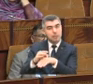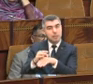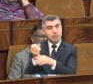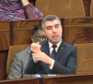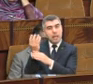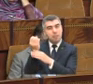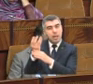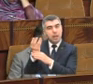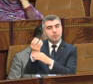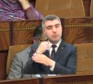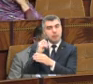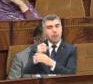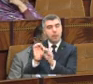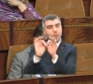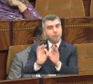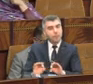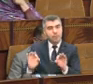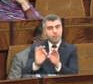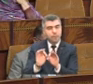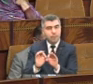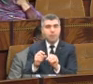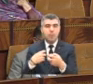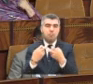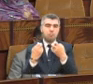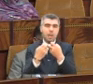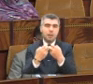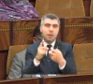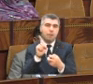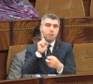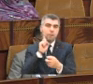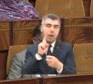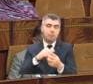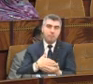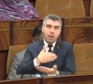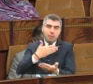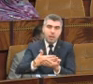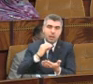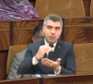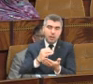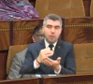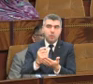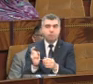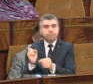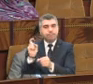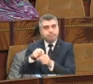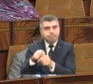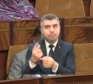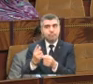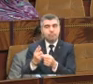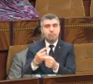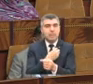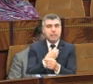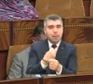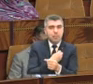لإغاثته كحامل كامرأة حامل مثلا على وشك الولادة، أو مواطن تعرض لإسعة عقرب أو لأزمة قلبية